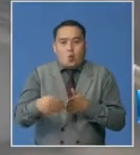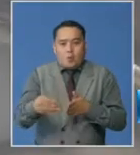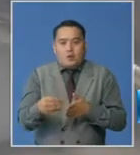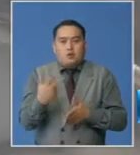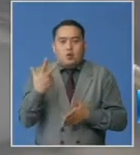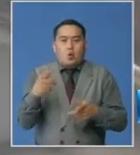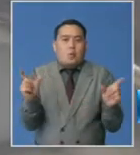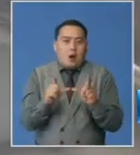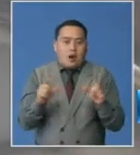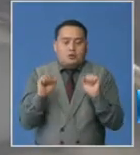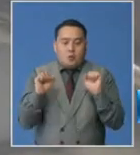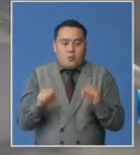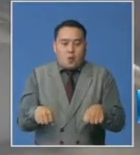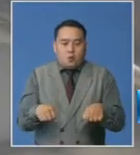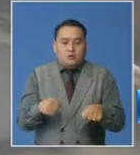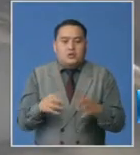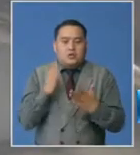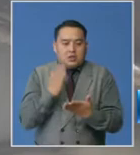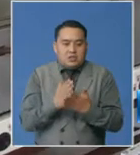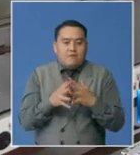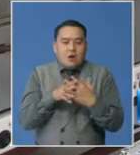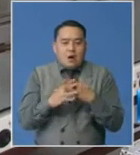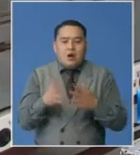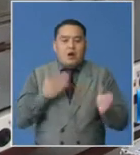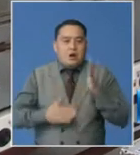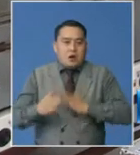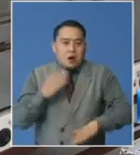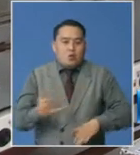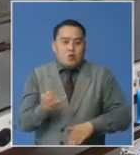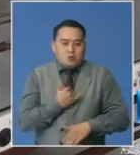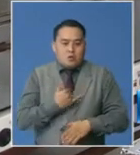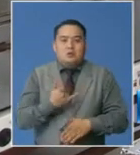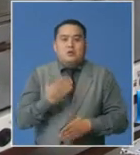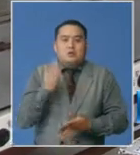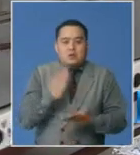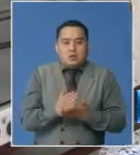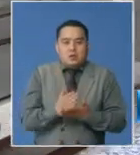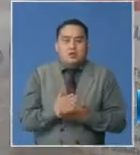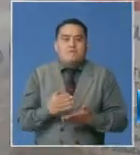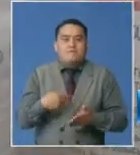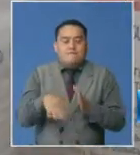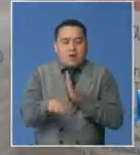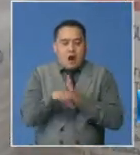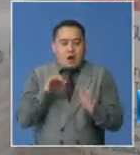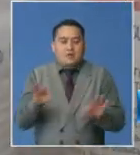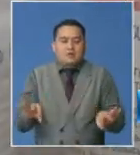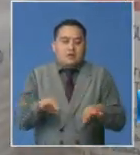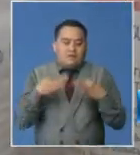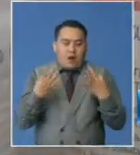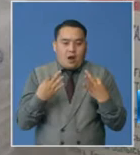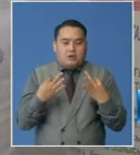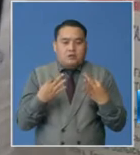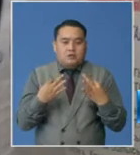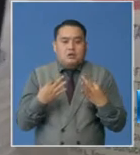3 продуктовых магазинах, которые есть в ауле. Сельчане рады, теперь у них есть выбор покупать свежий хлеб, испеченный этим утром, или